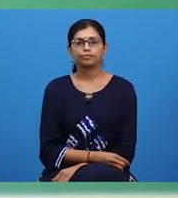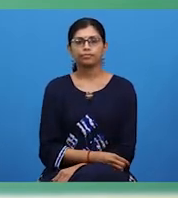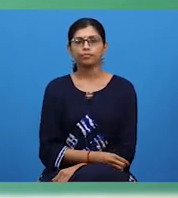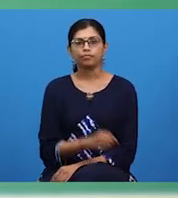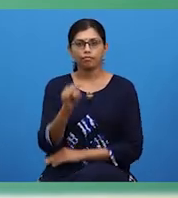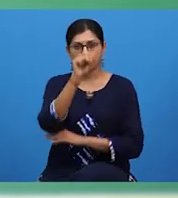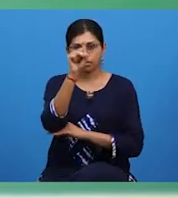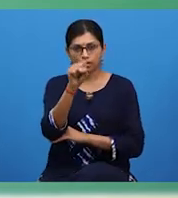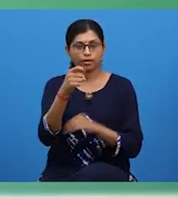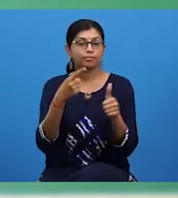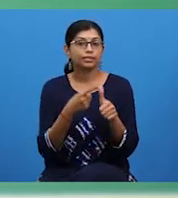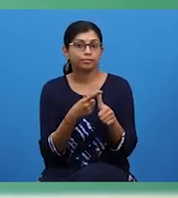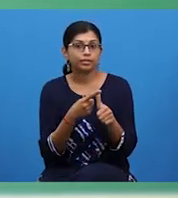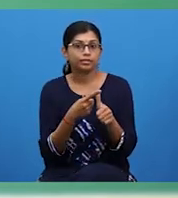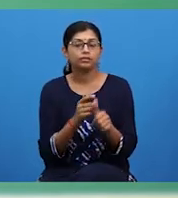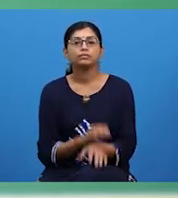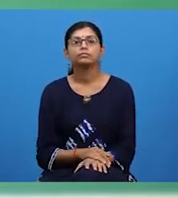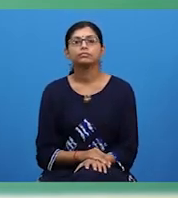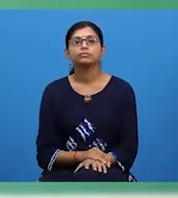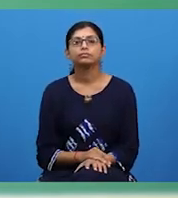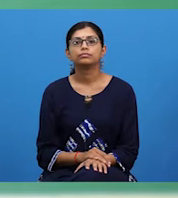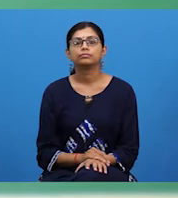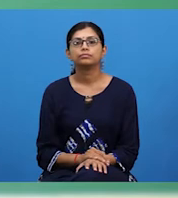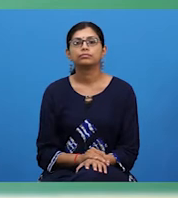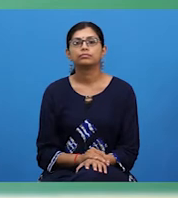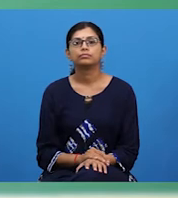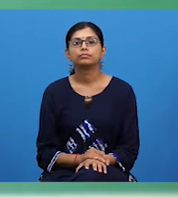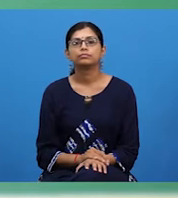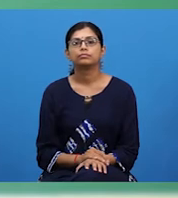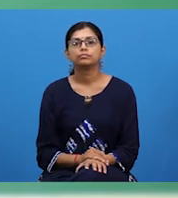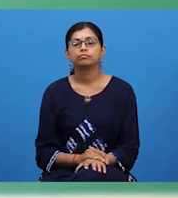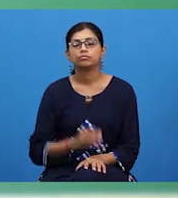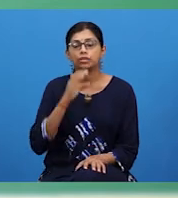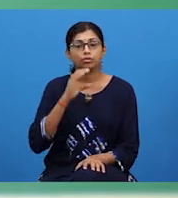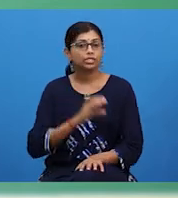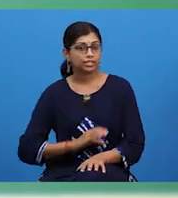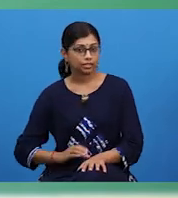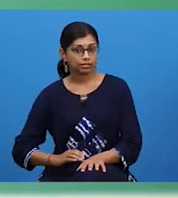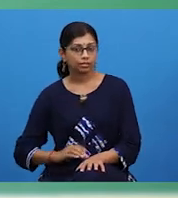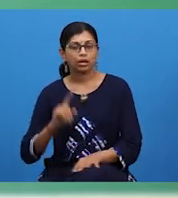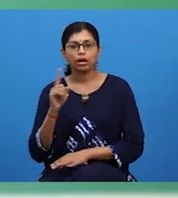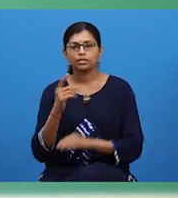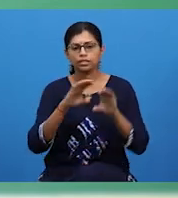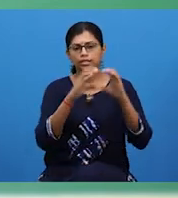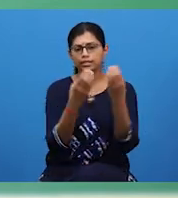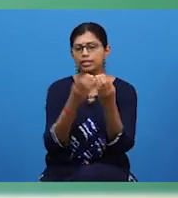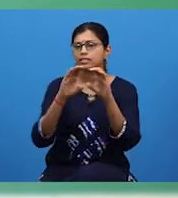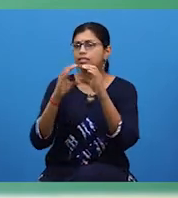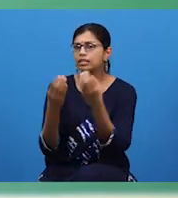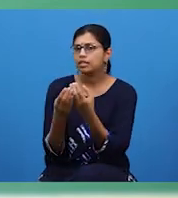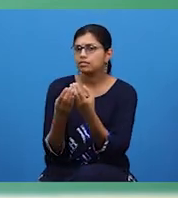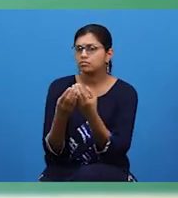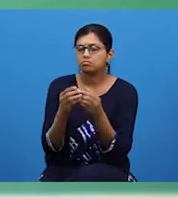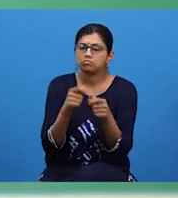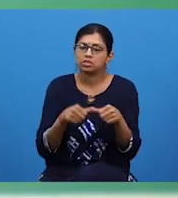Soalan pertama, proses pencernaan hanya melibatkan kelas makanan yang tertentu. Apa kelas makanan